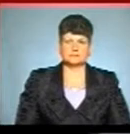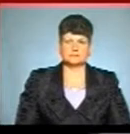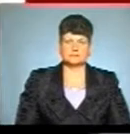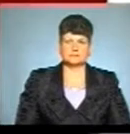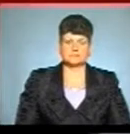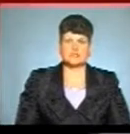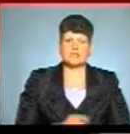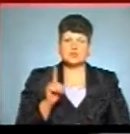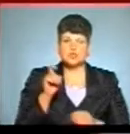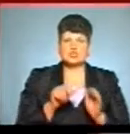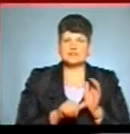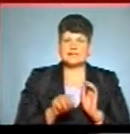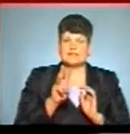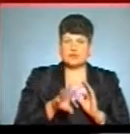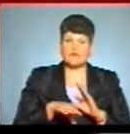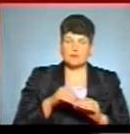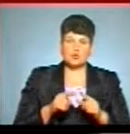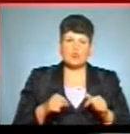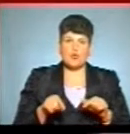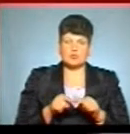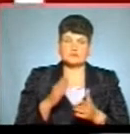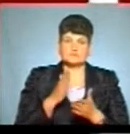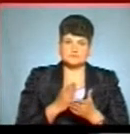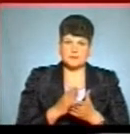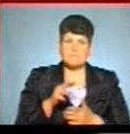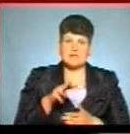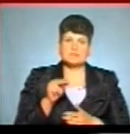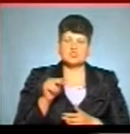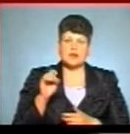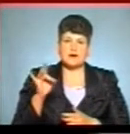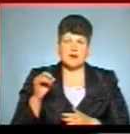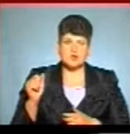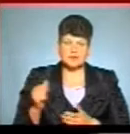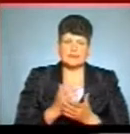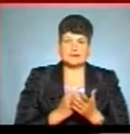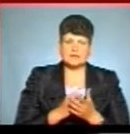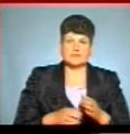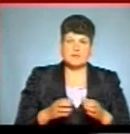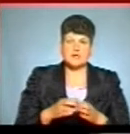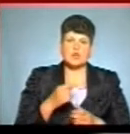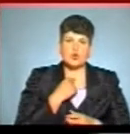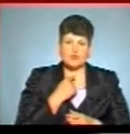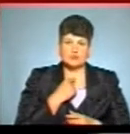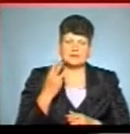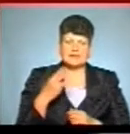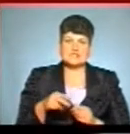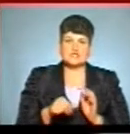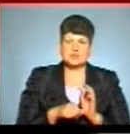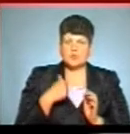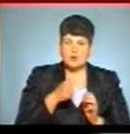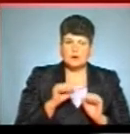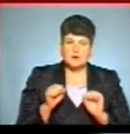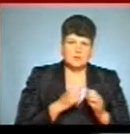На 163-му виборчому окрузі балотуються Максим Черкашин, кандидат від партії «Голос». 36 років, керівник